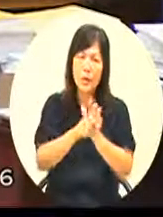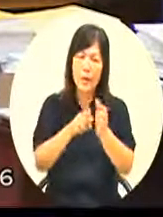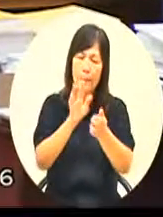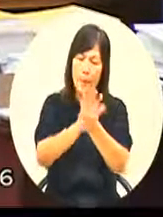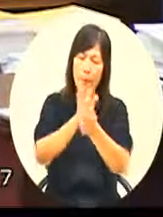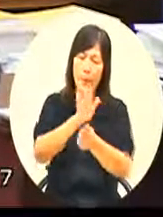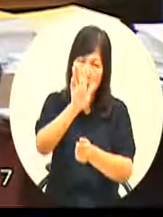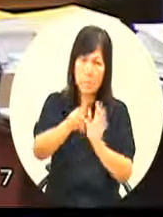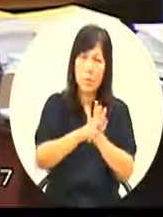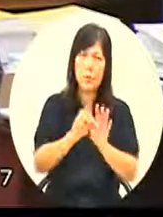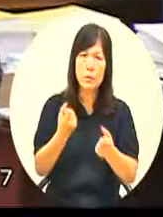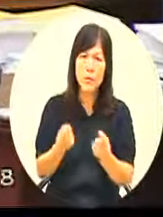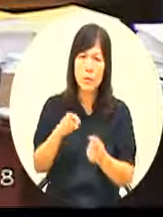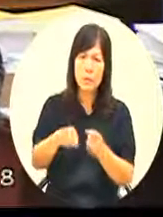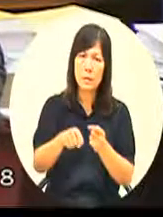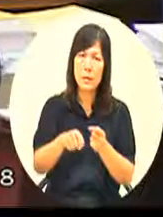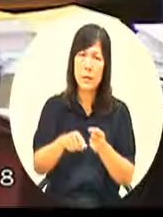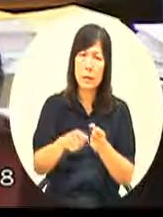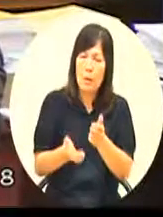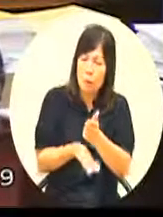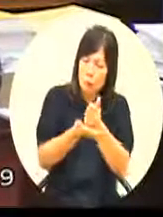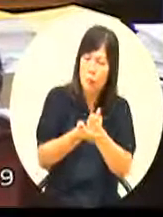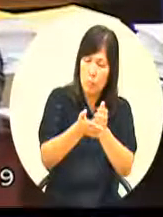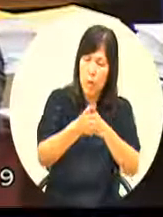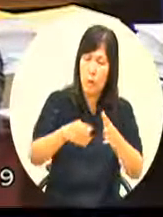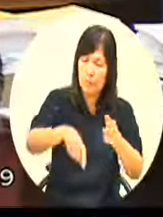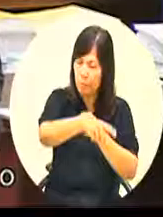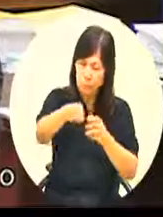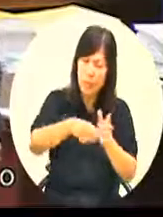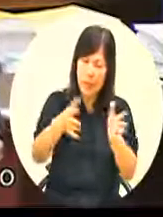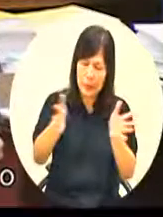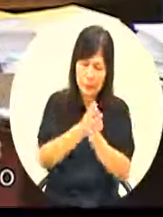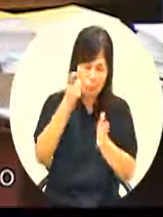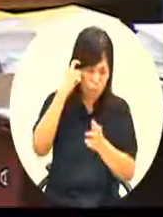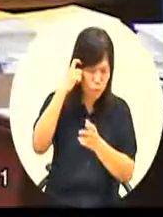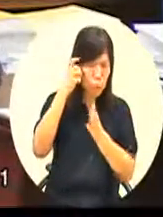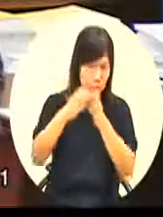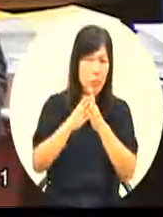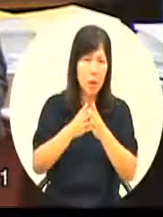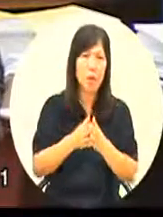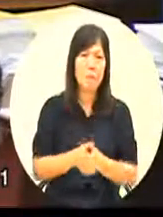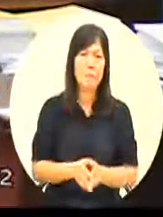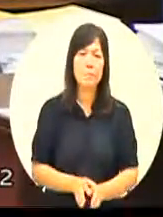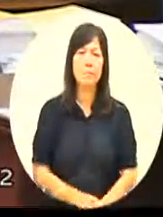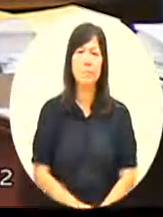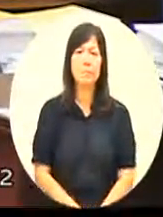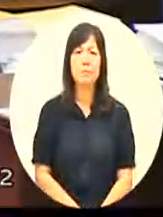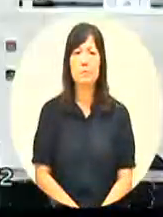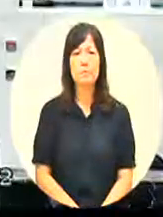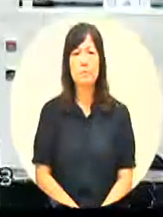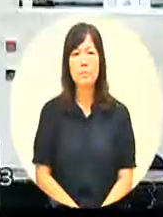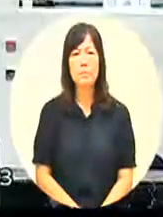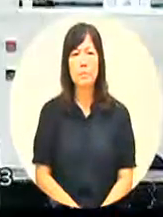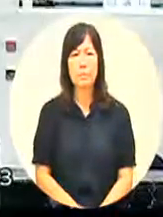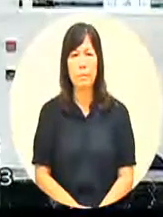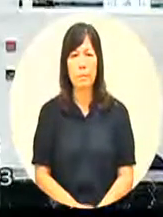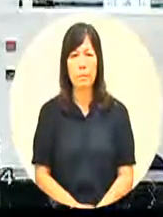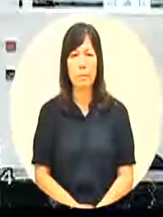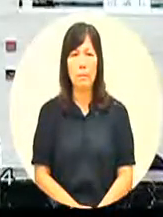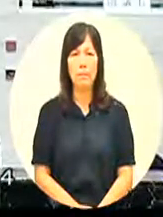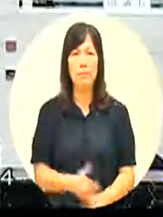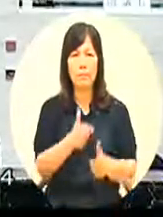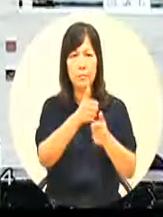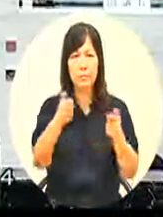我这边真的是要鼓励大家一起来想更好的方法。好，以上。 好，谢